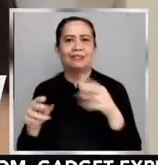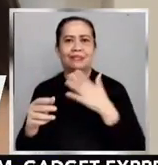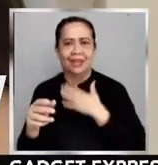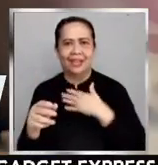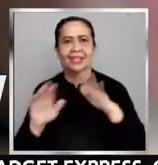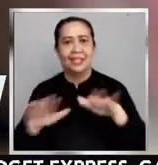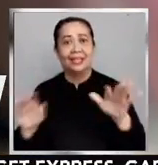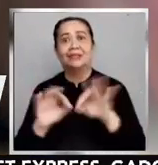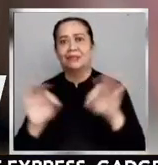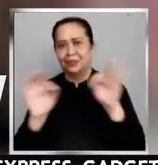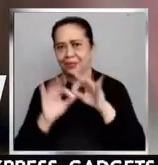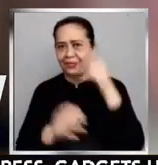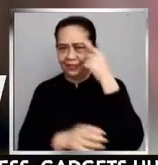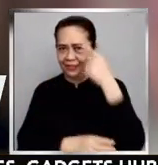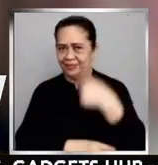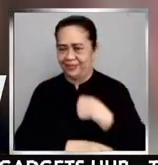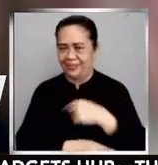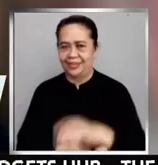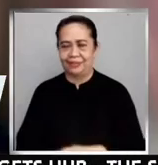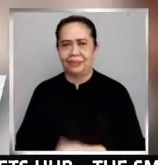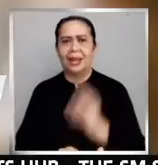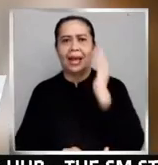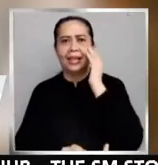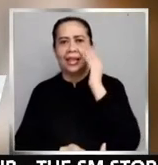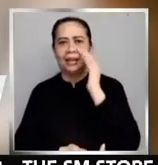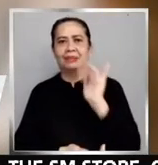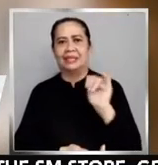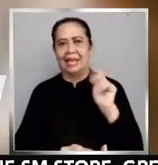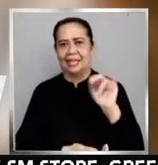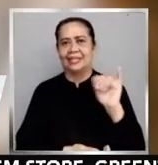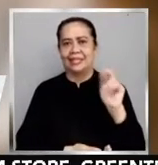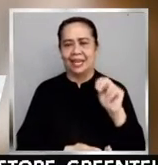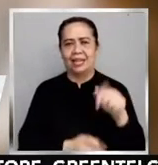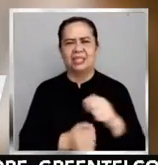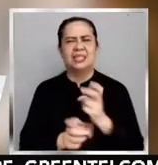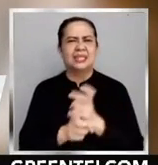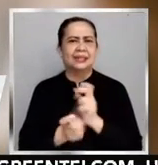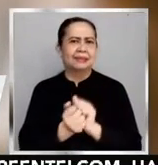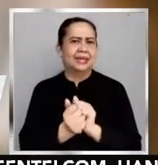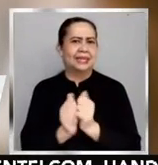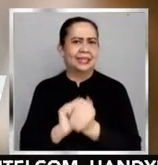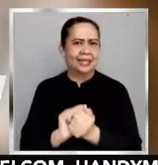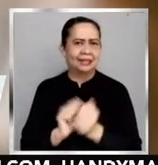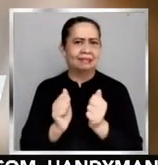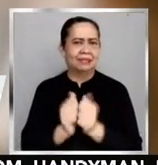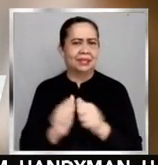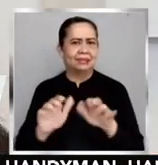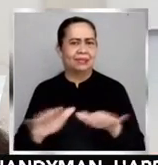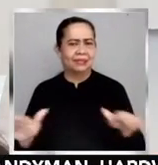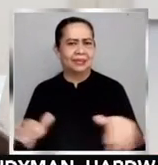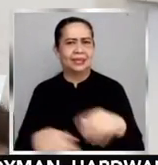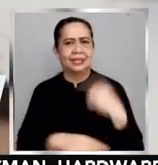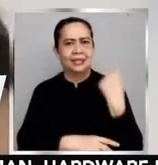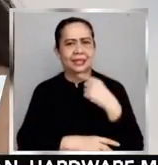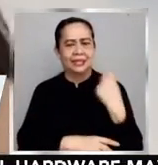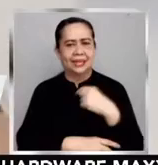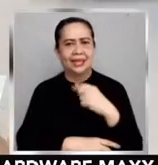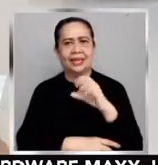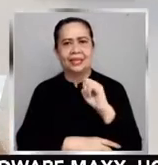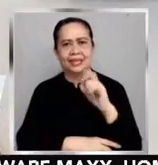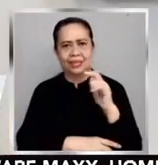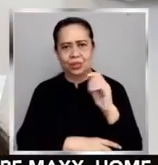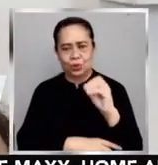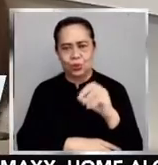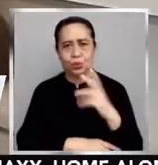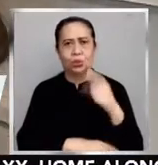sa akin. Alam daw ni Yan-Yan na mahihirapan siyang mag-adjust, pati ang mga anak na sina Zia at Sixto. Lalo at matagal